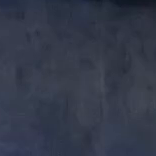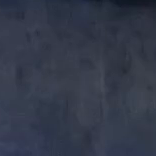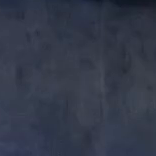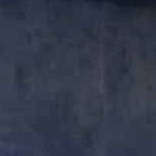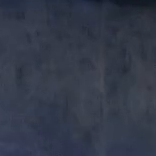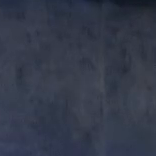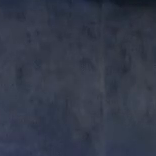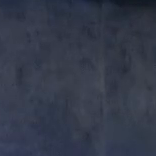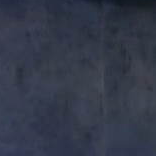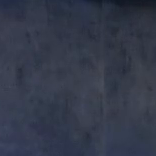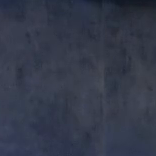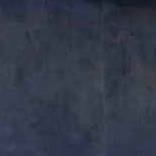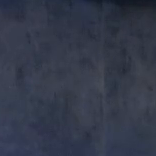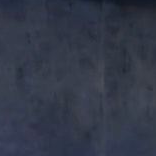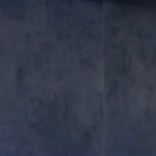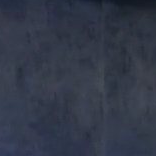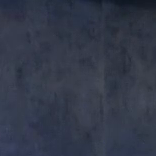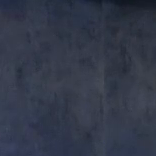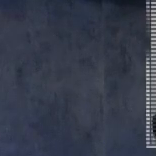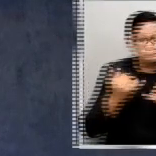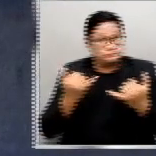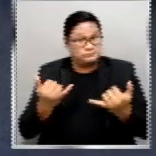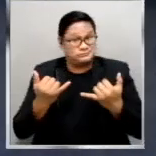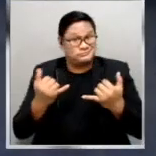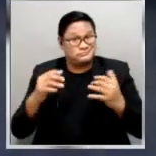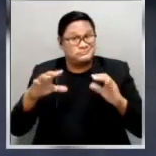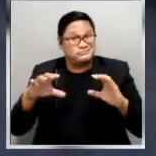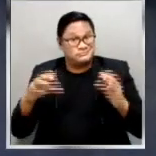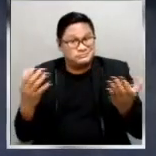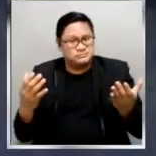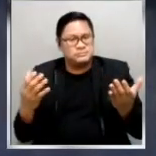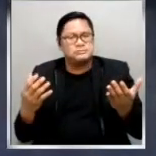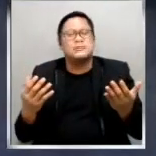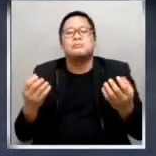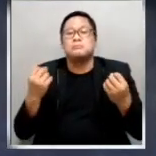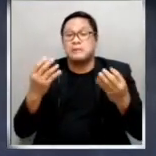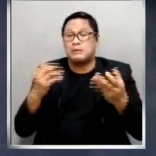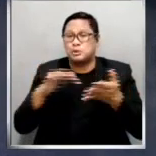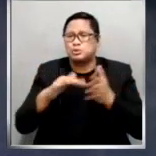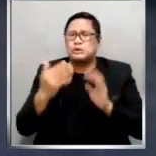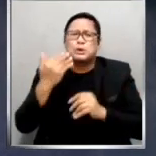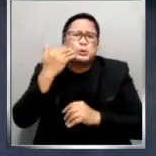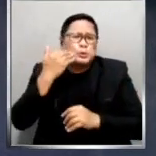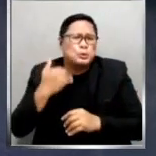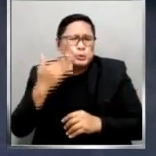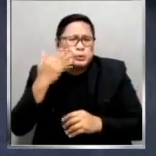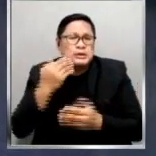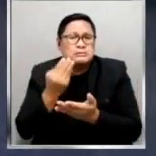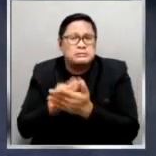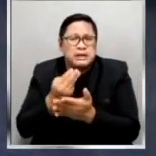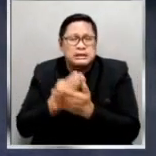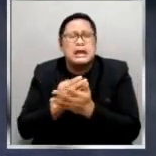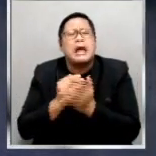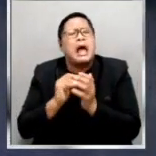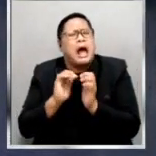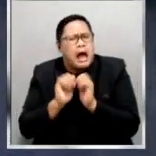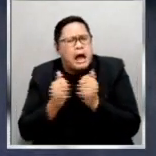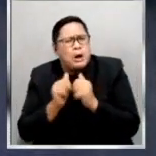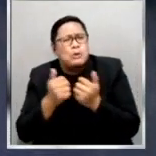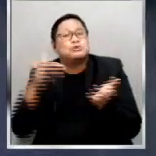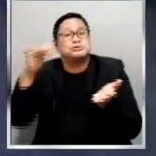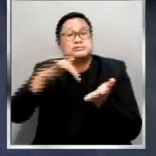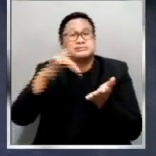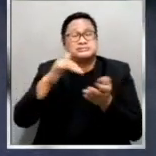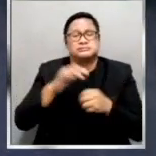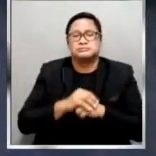At ngayong nang pasukan na, maraming estudyanteng salat sa pera ang paraparaan muna para makapag-aral. Yung iba po ay sa mga